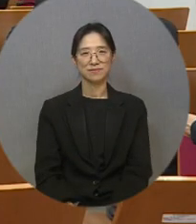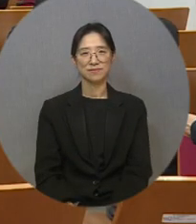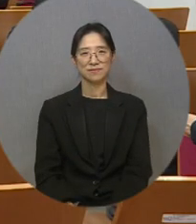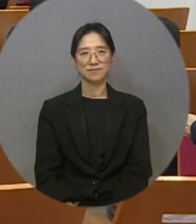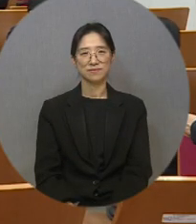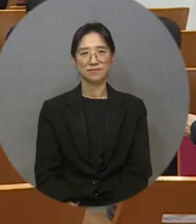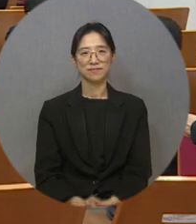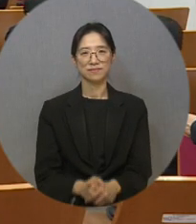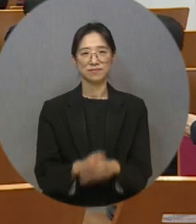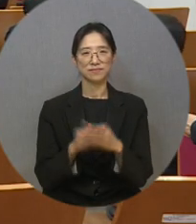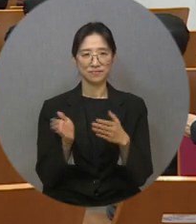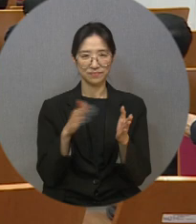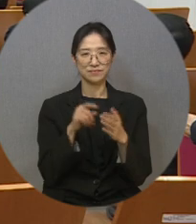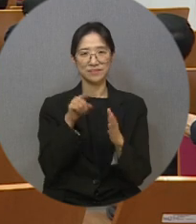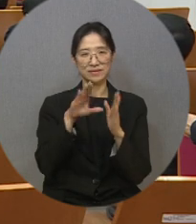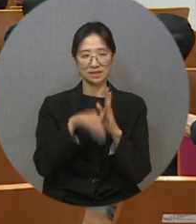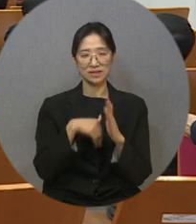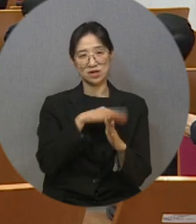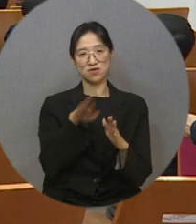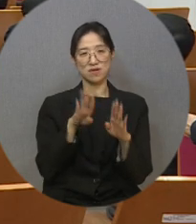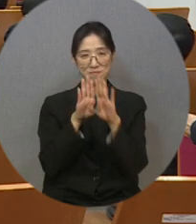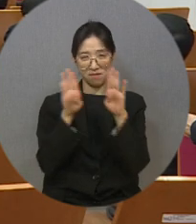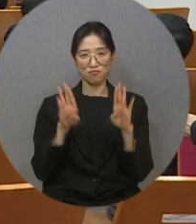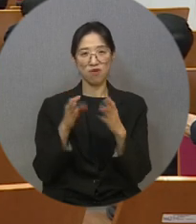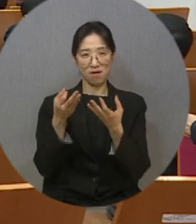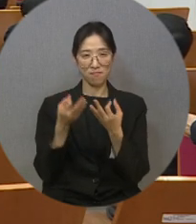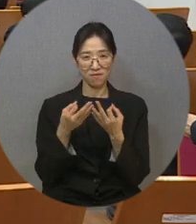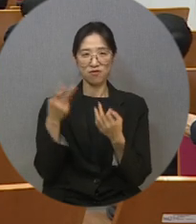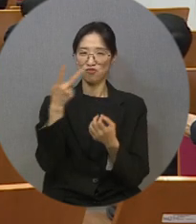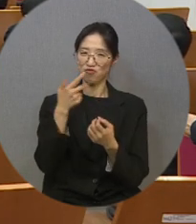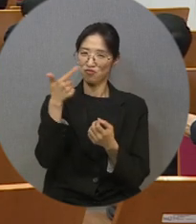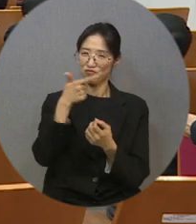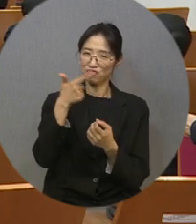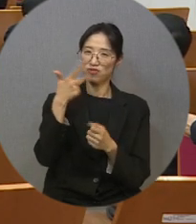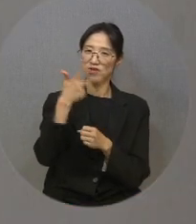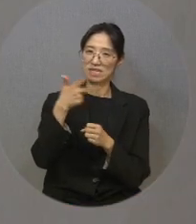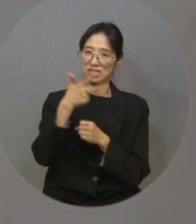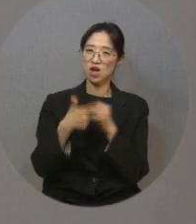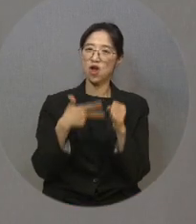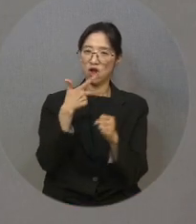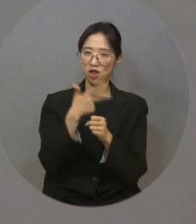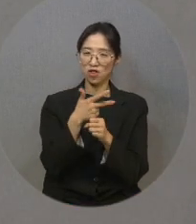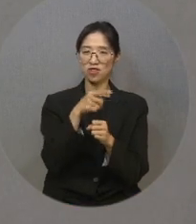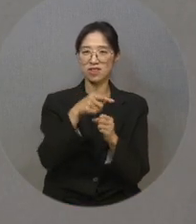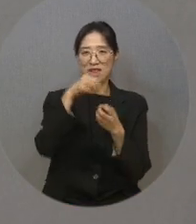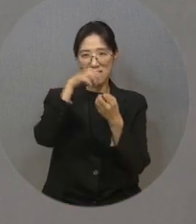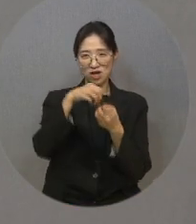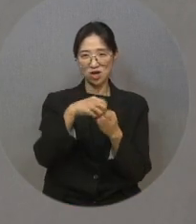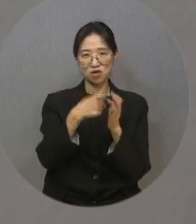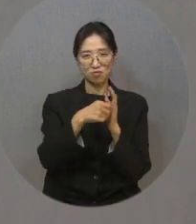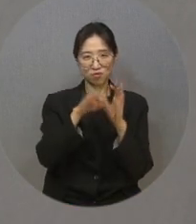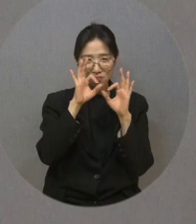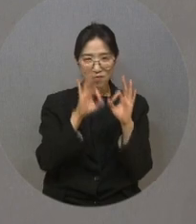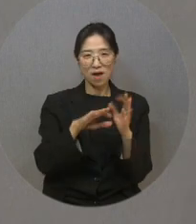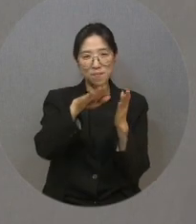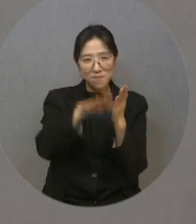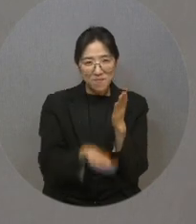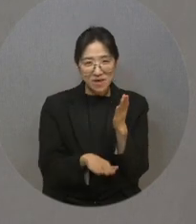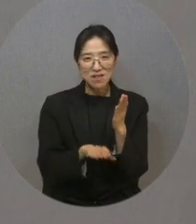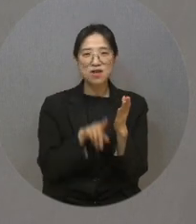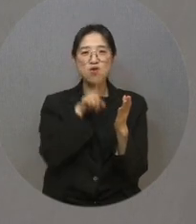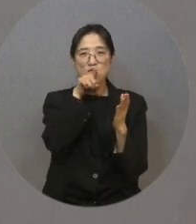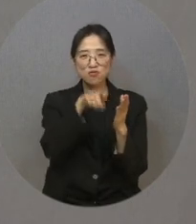그래서 이 당시 제가 우리 박물관에 보면 6천년, 7천년 된 유물에 보면 밑에는 복수리가 있고